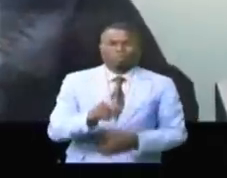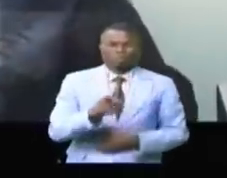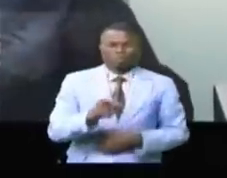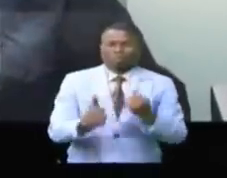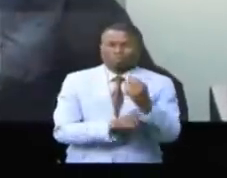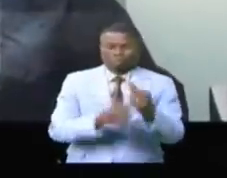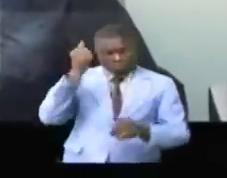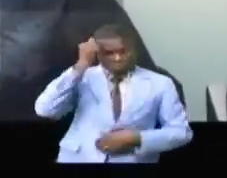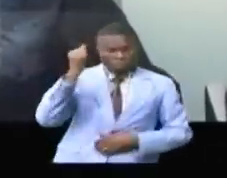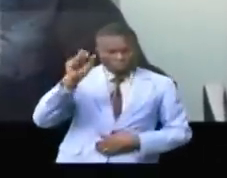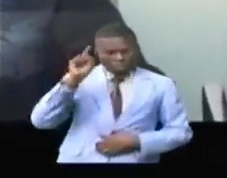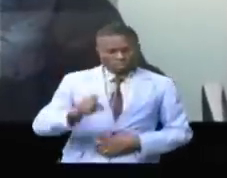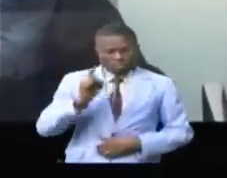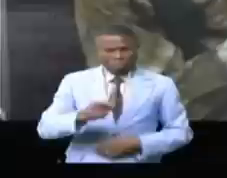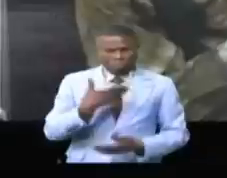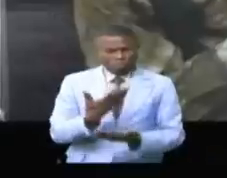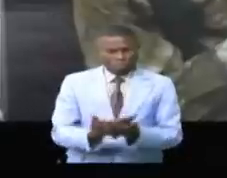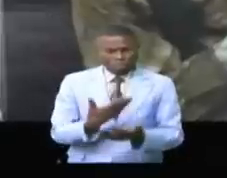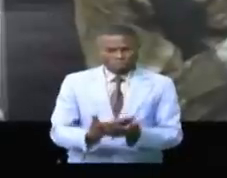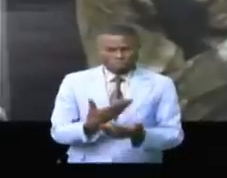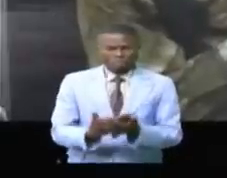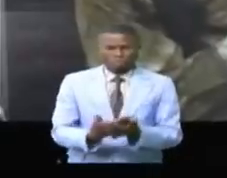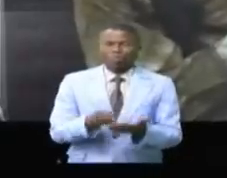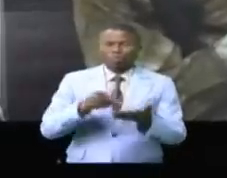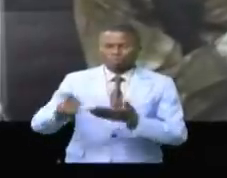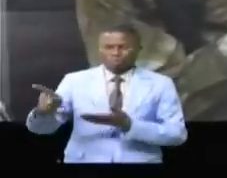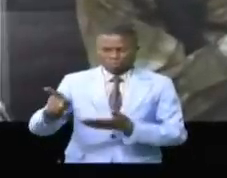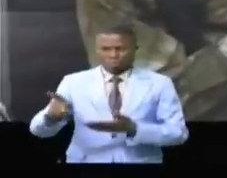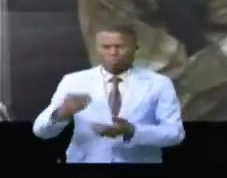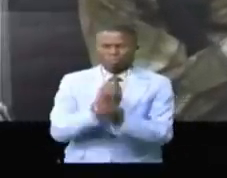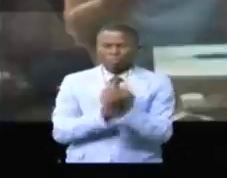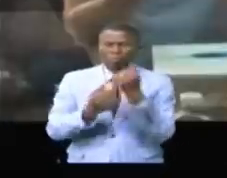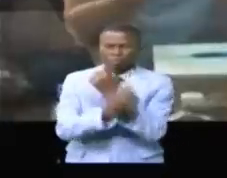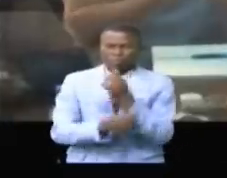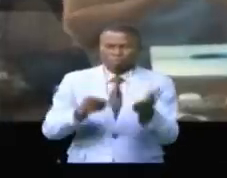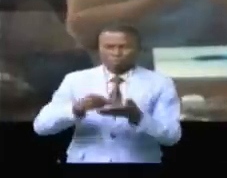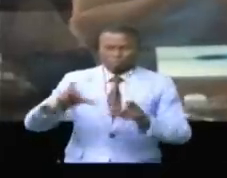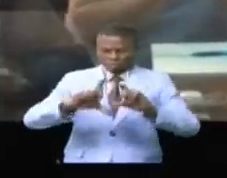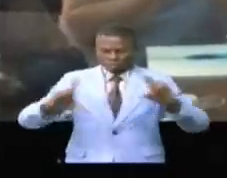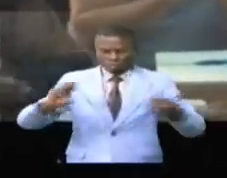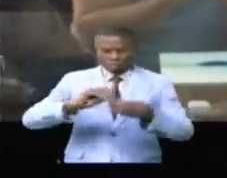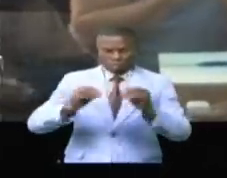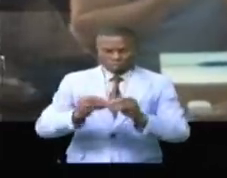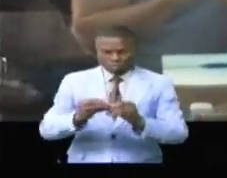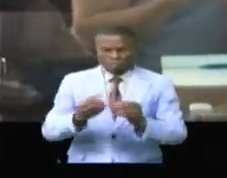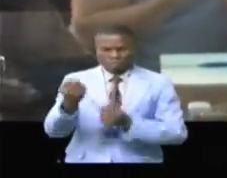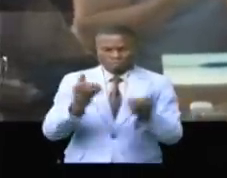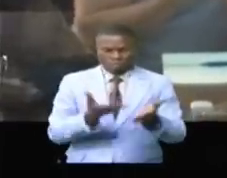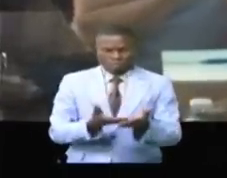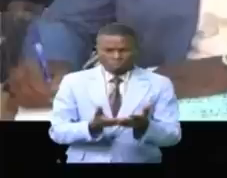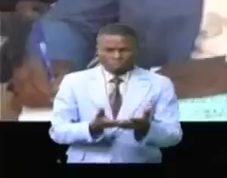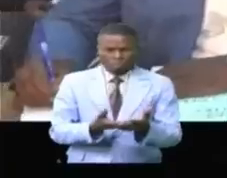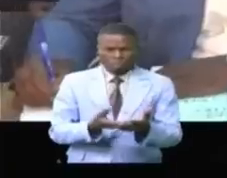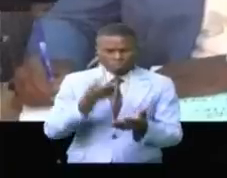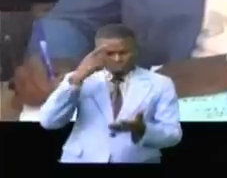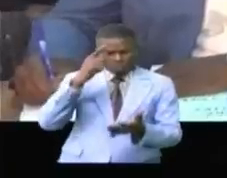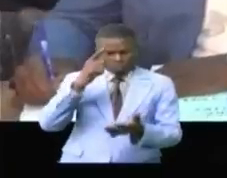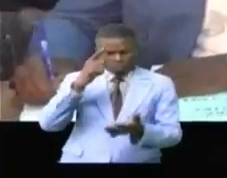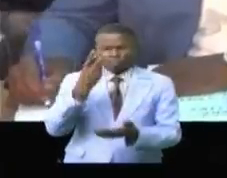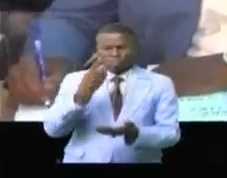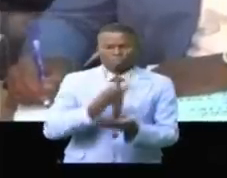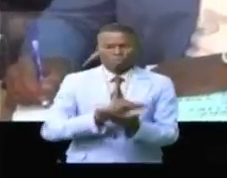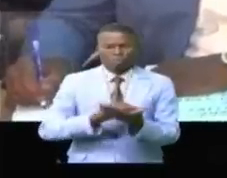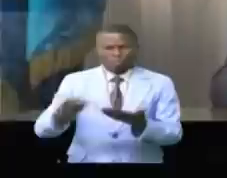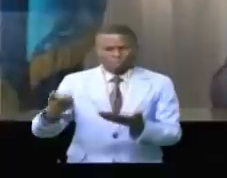donc appelés à s'acquitter de leur devoir civique en achetant la vignette dans la quiétude pendant la trêve de